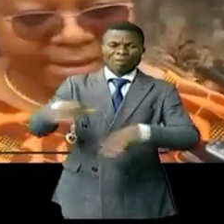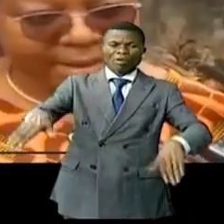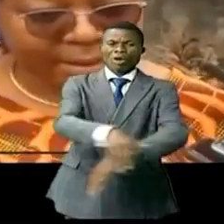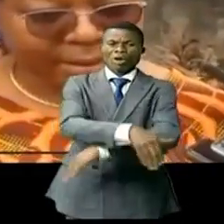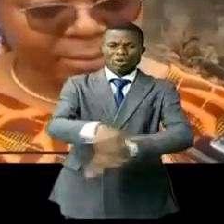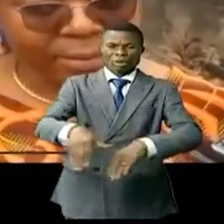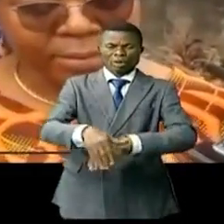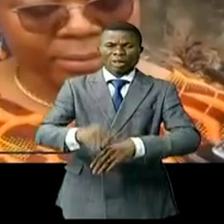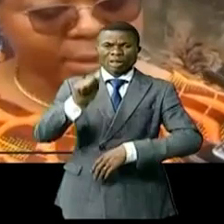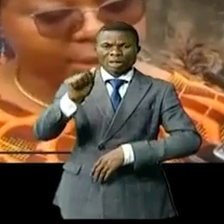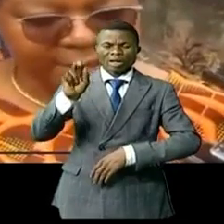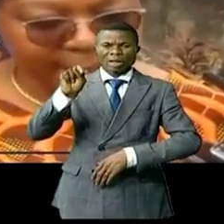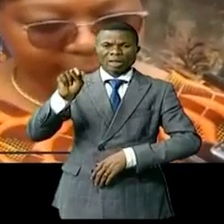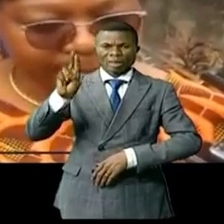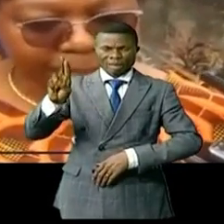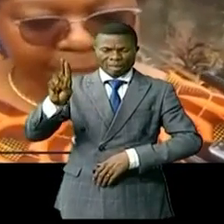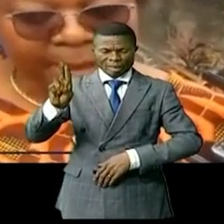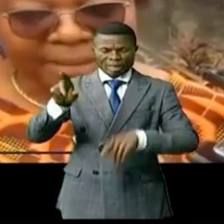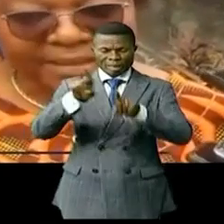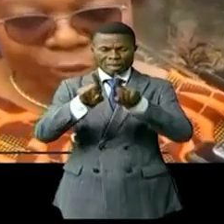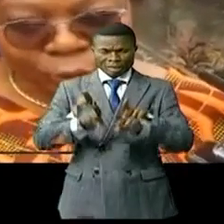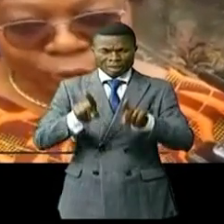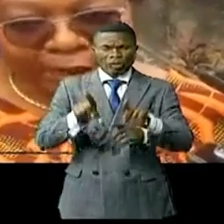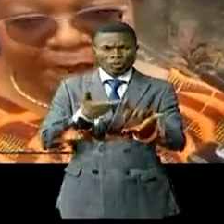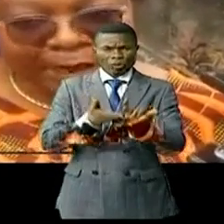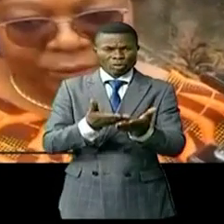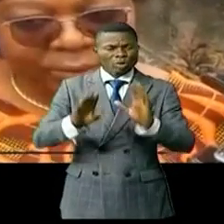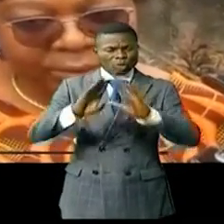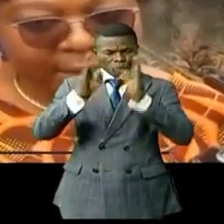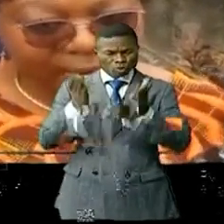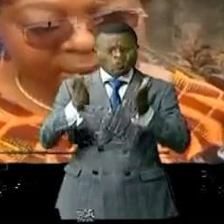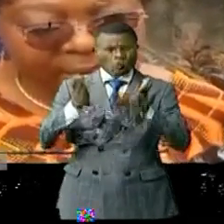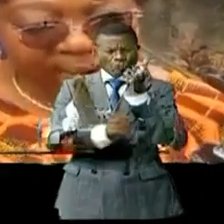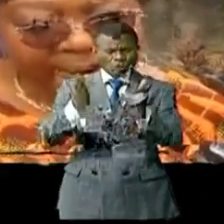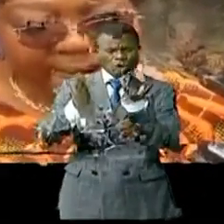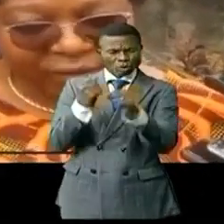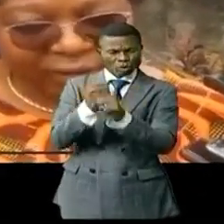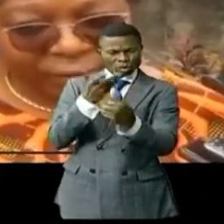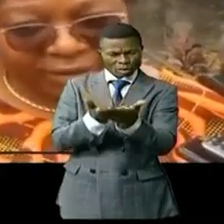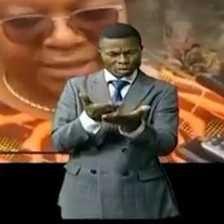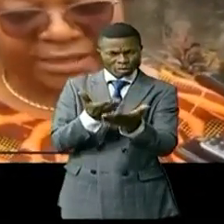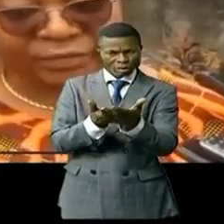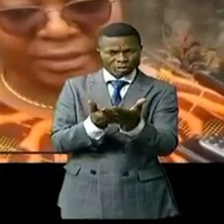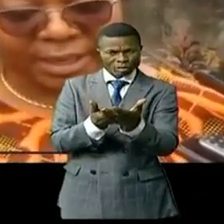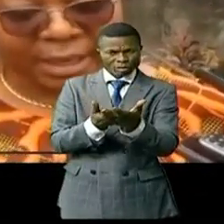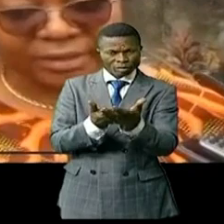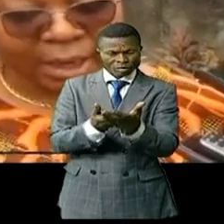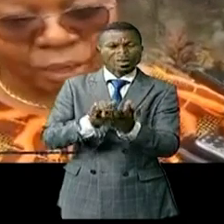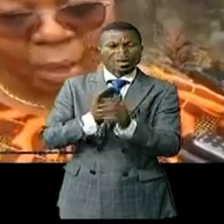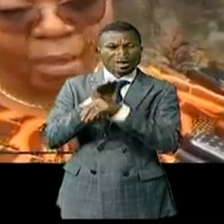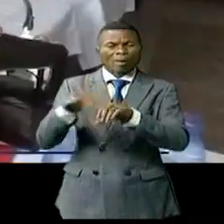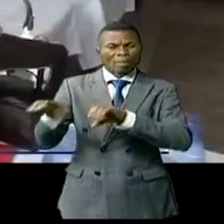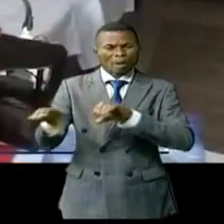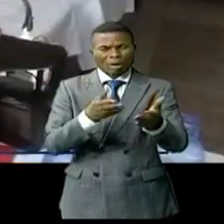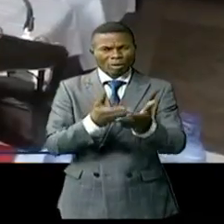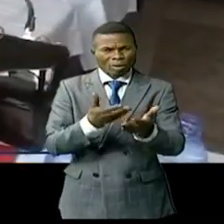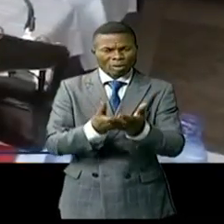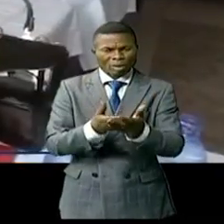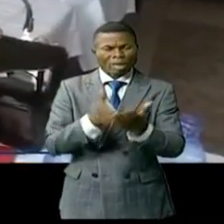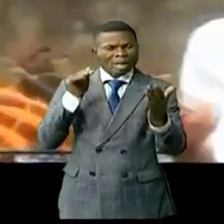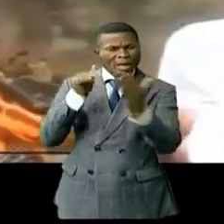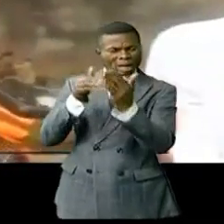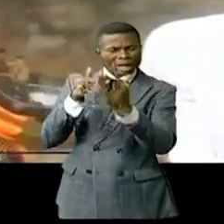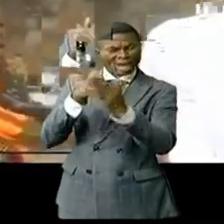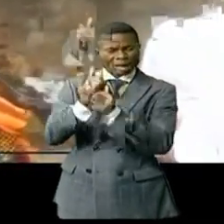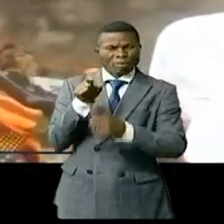la ANR, etc. Parce que toutes ces personnes, dans la sphère de leurs activités, sont confrontées à ce